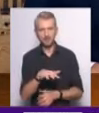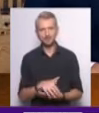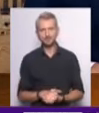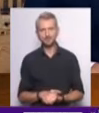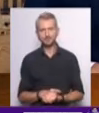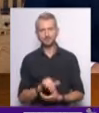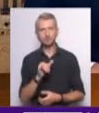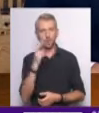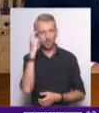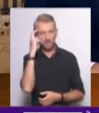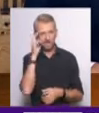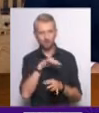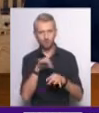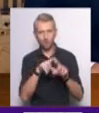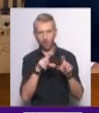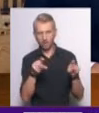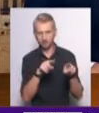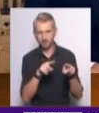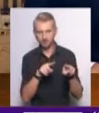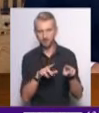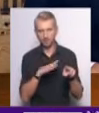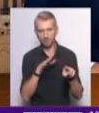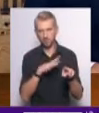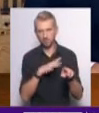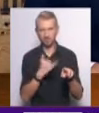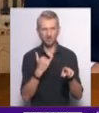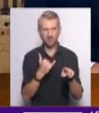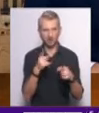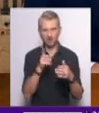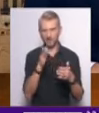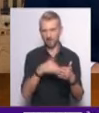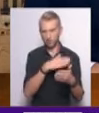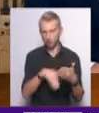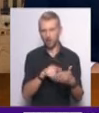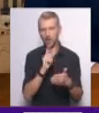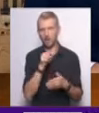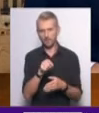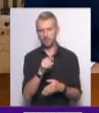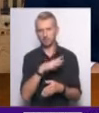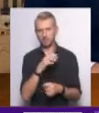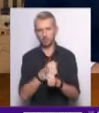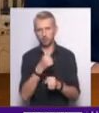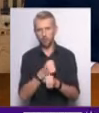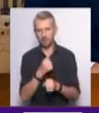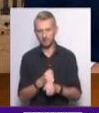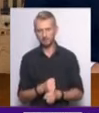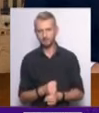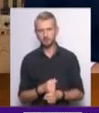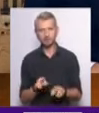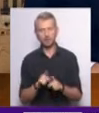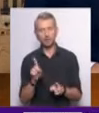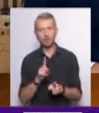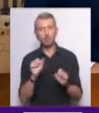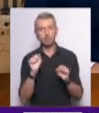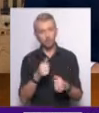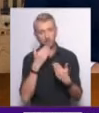У Київпроєкті бувшому, ну він зараз ліквідується, але він розроблявся. Так що можете